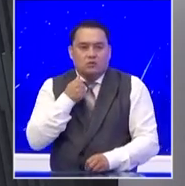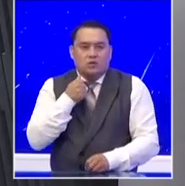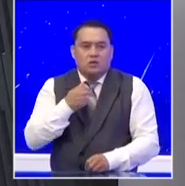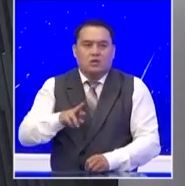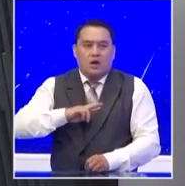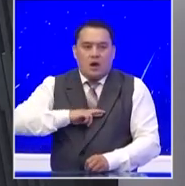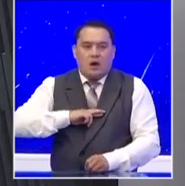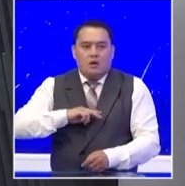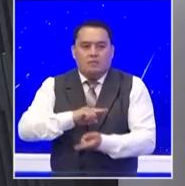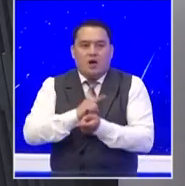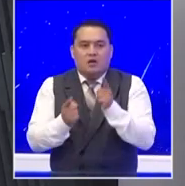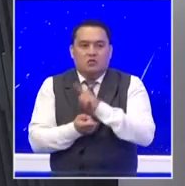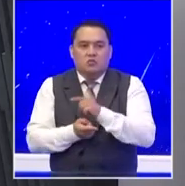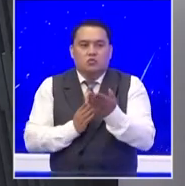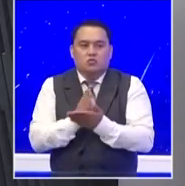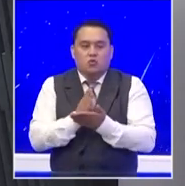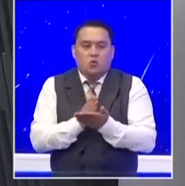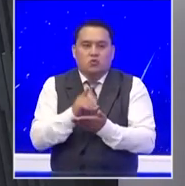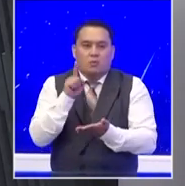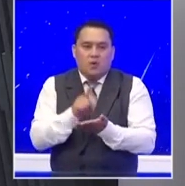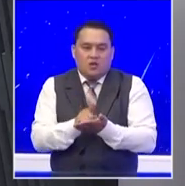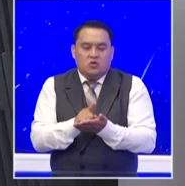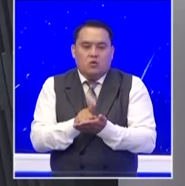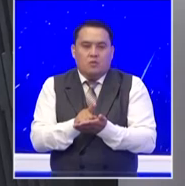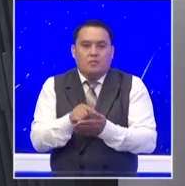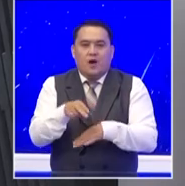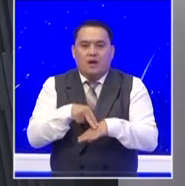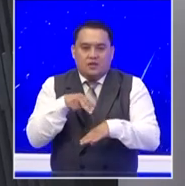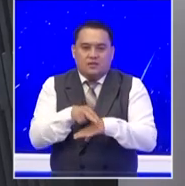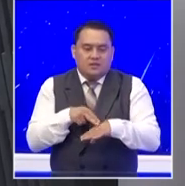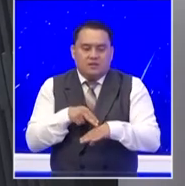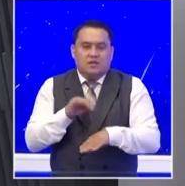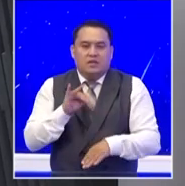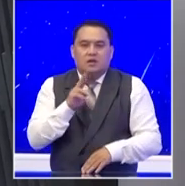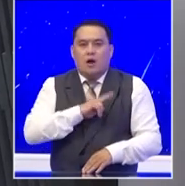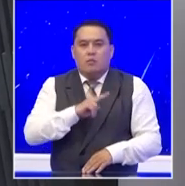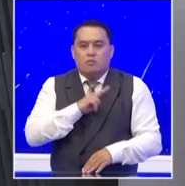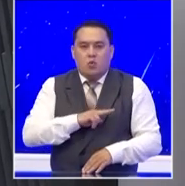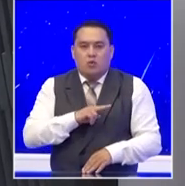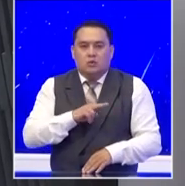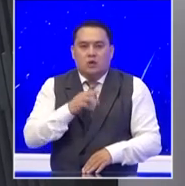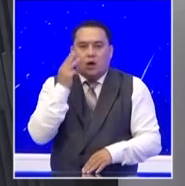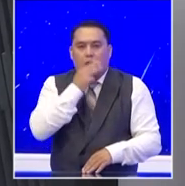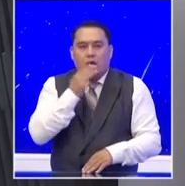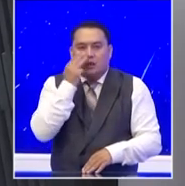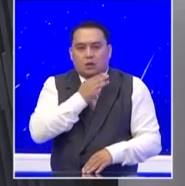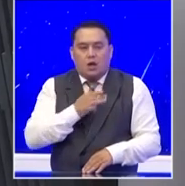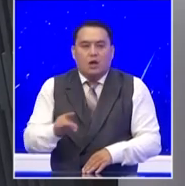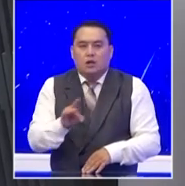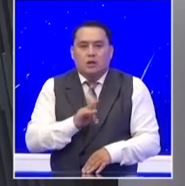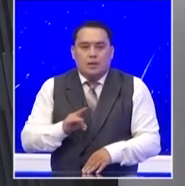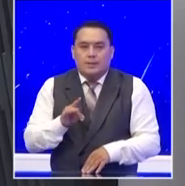года я перевел на должность участкового инспектора полиции. Работал в Каратальском, также в Каратальском районе, село